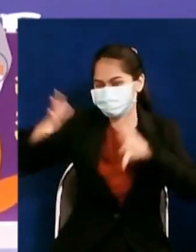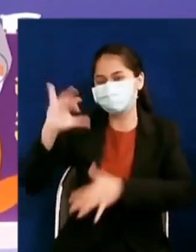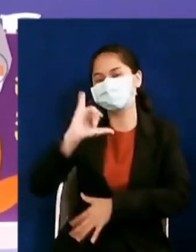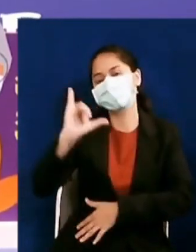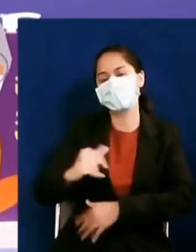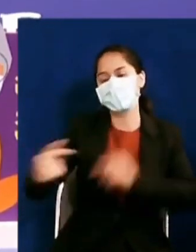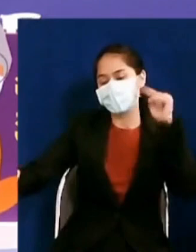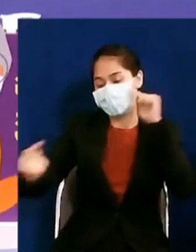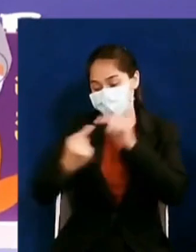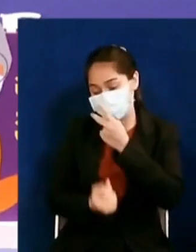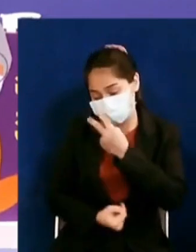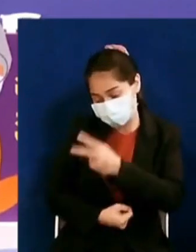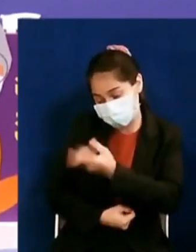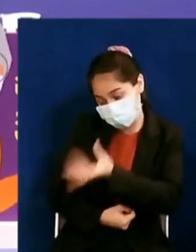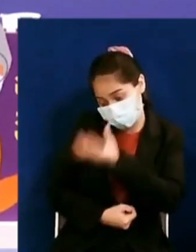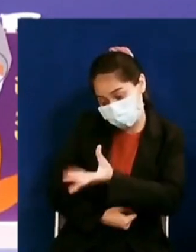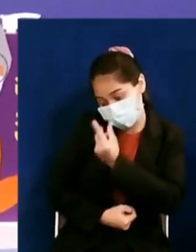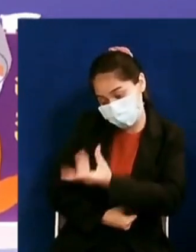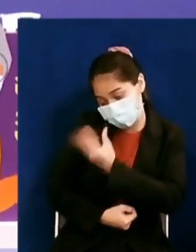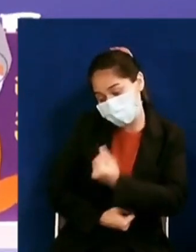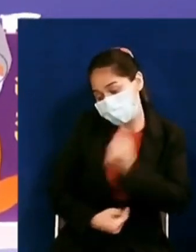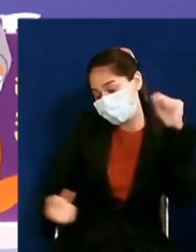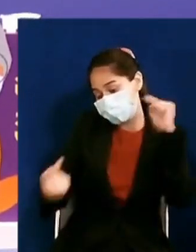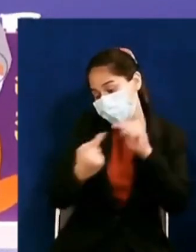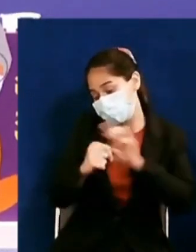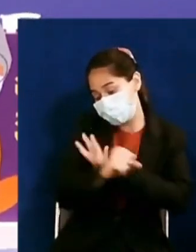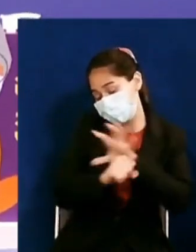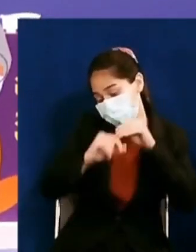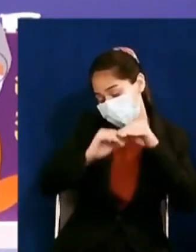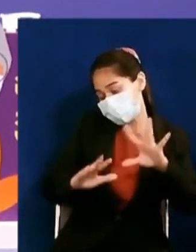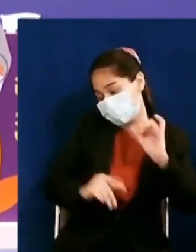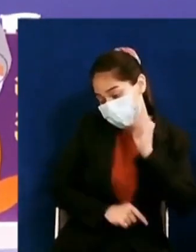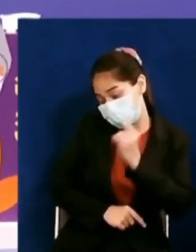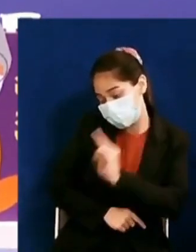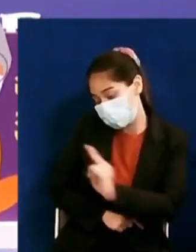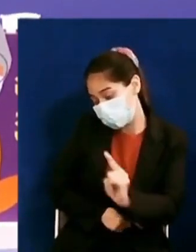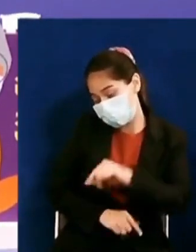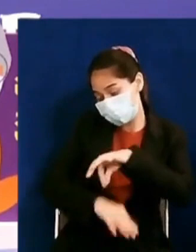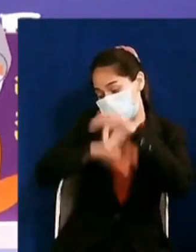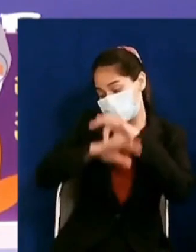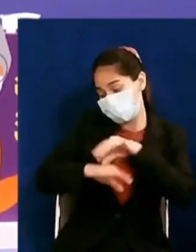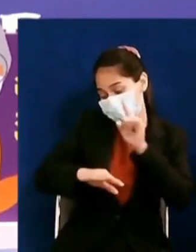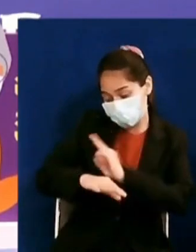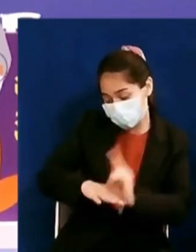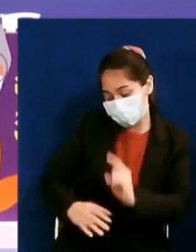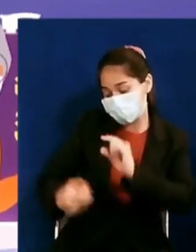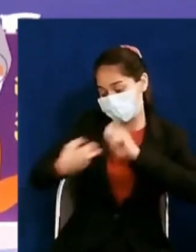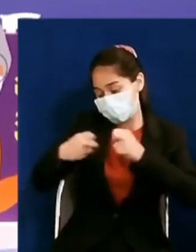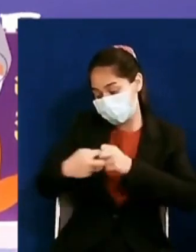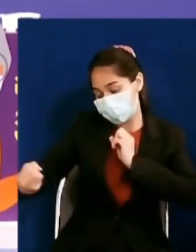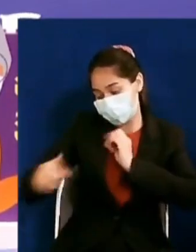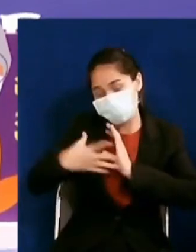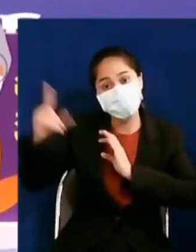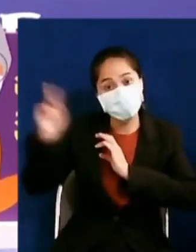เอาตัวอย่างของเชื้อผู้ที่เข้ามาในระบบเทสแอนด์โกในช่วงเวลาใกล้เคียงจากประเทศต่างๆก็จะมีโปแลนด์รั